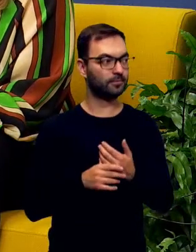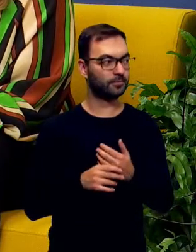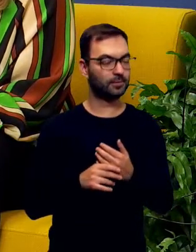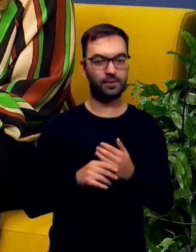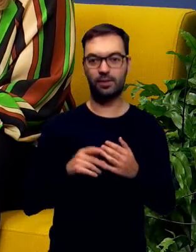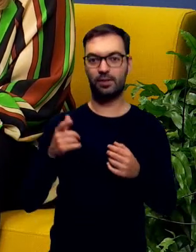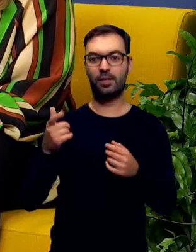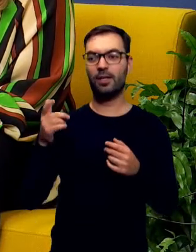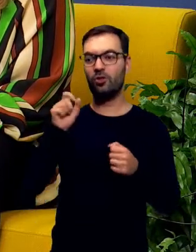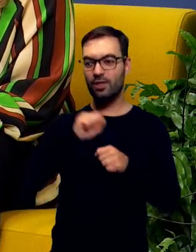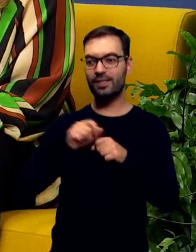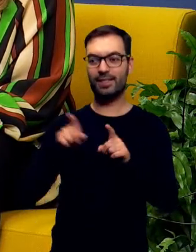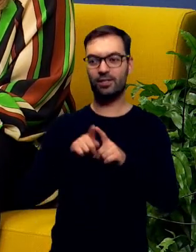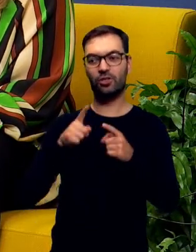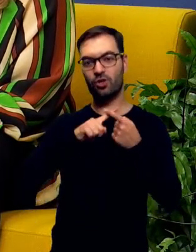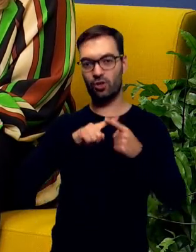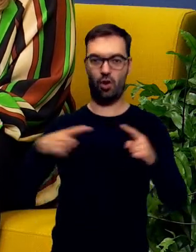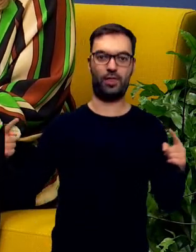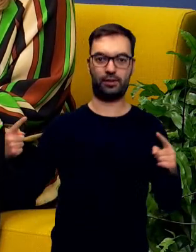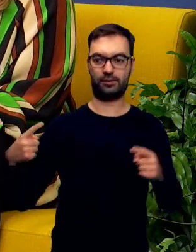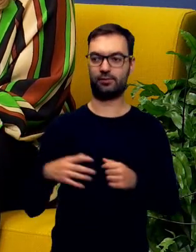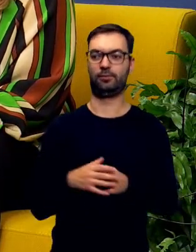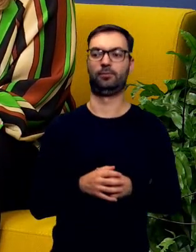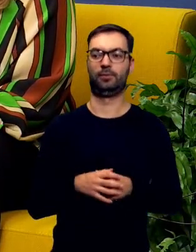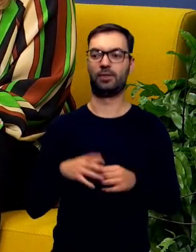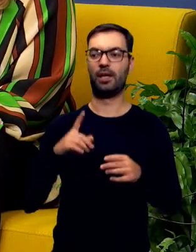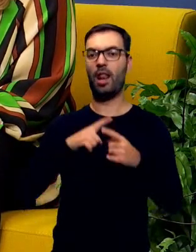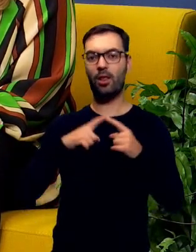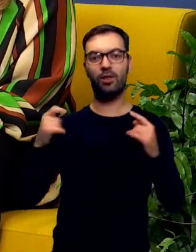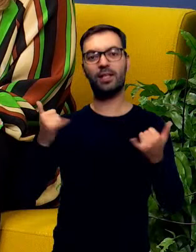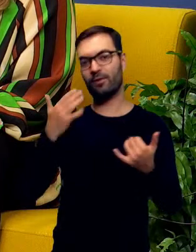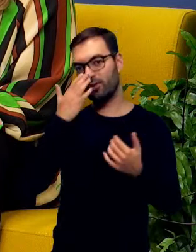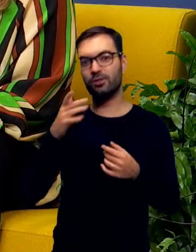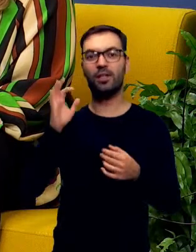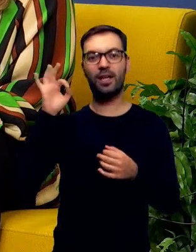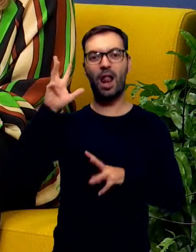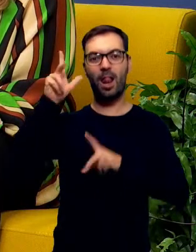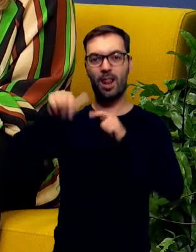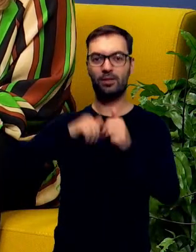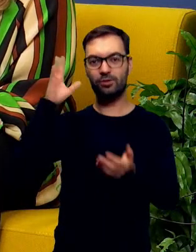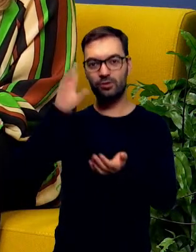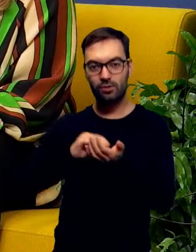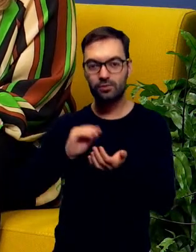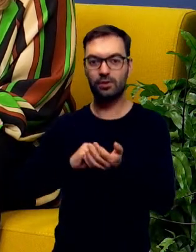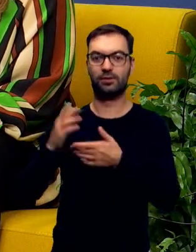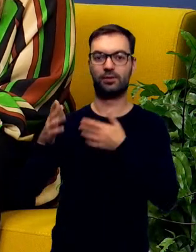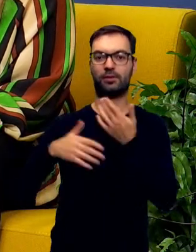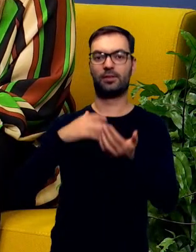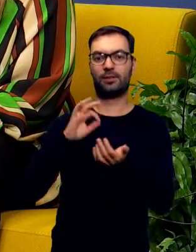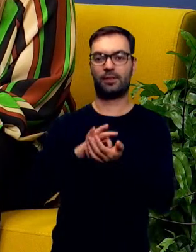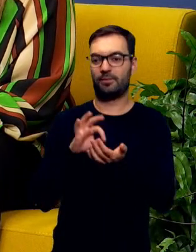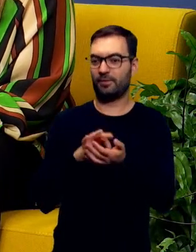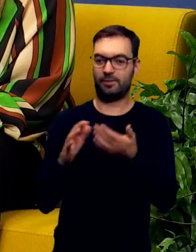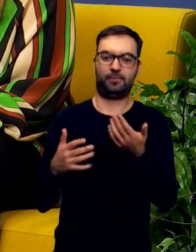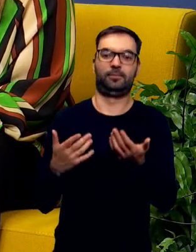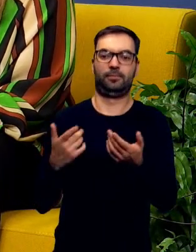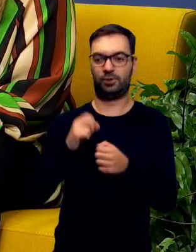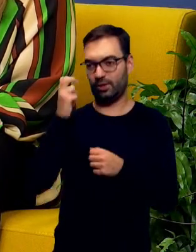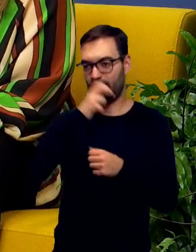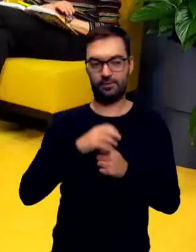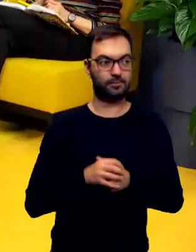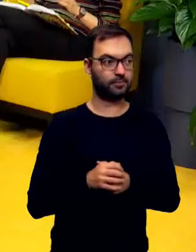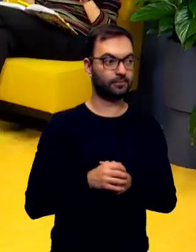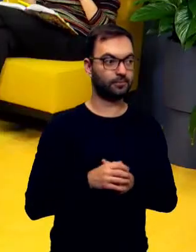czynią to w pewnym kontekście, wynikającym z lat doświadczeń, i no, na pewno jest to